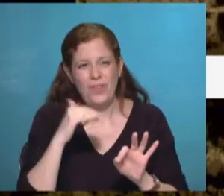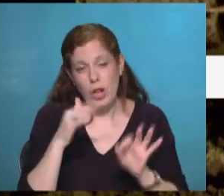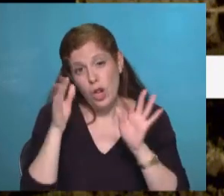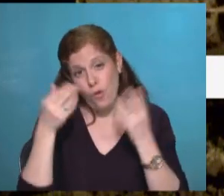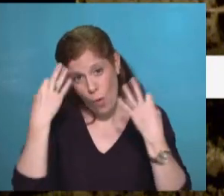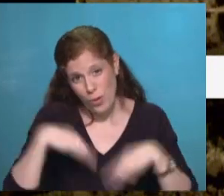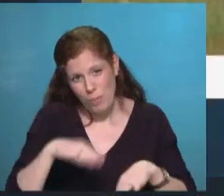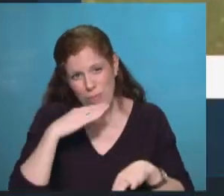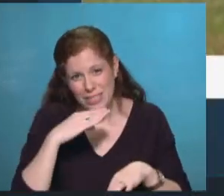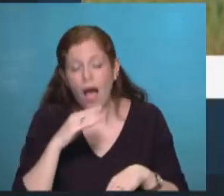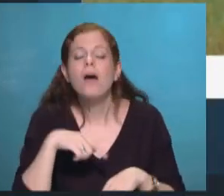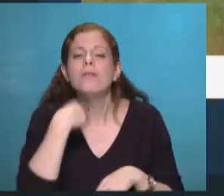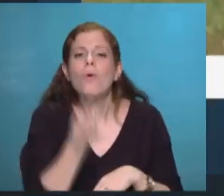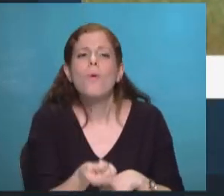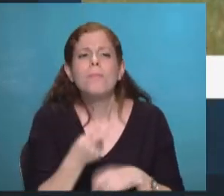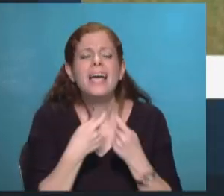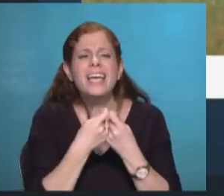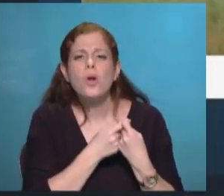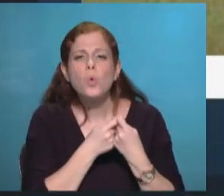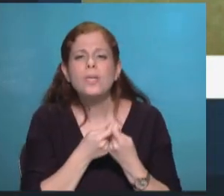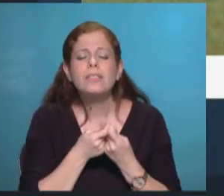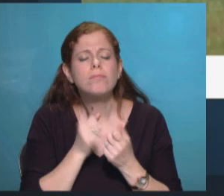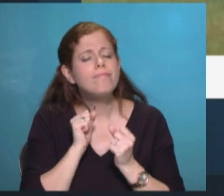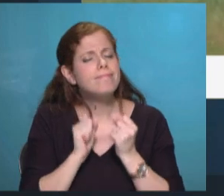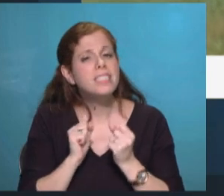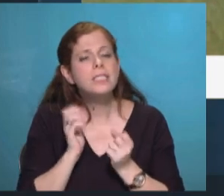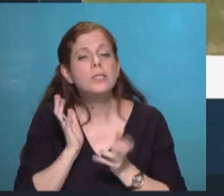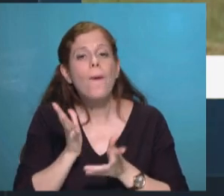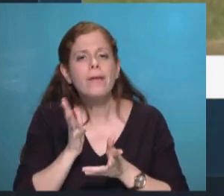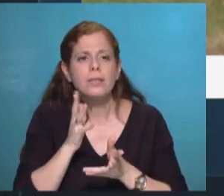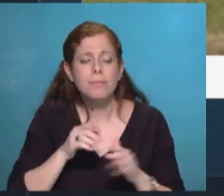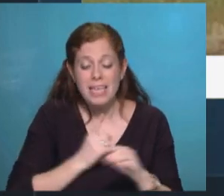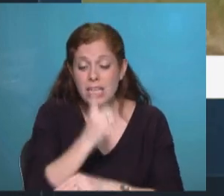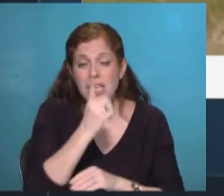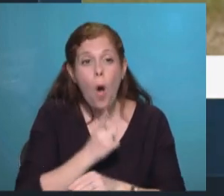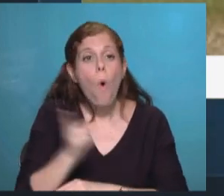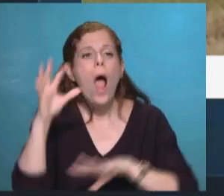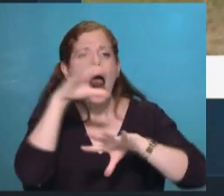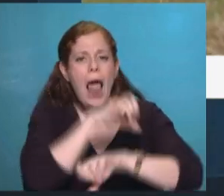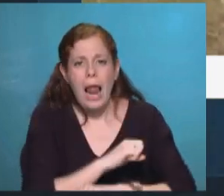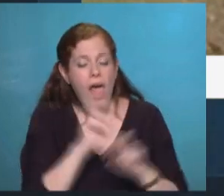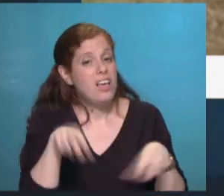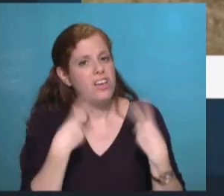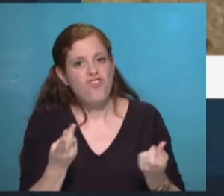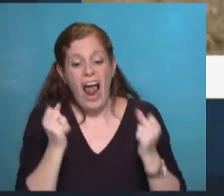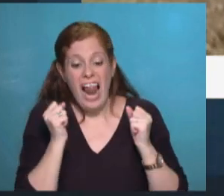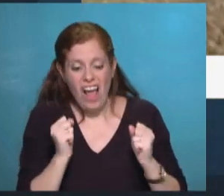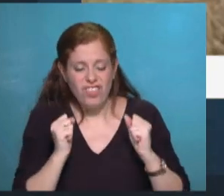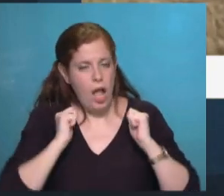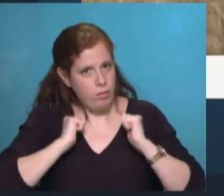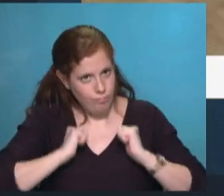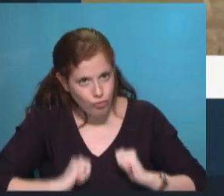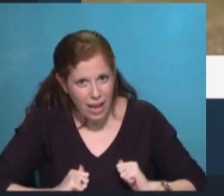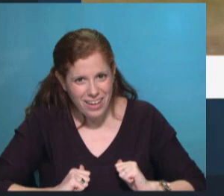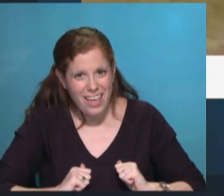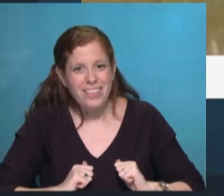בבאר שבע. אומר, ארגונים סוררים ירו הלילה. אנחנו לא יכולים להבטיח לפחות עכשיו שקט, אבל עובדים על זה קשה